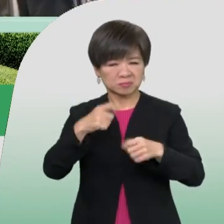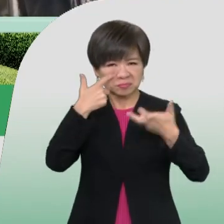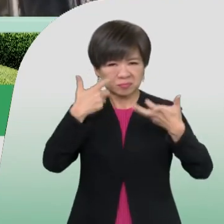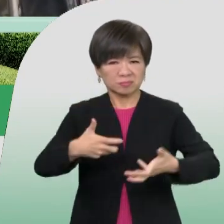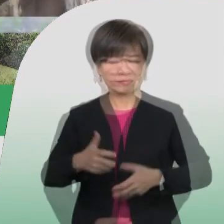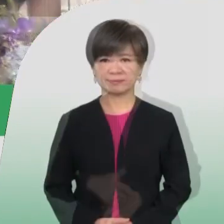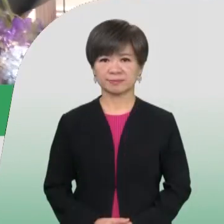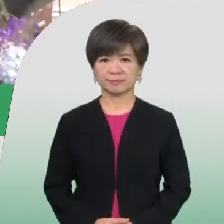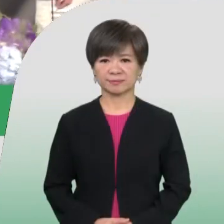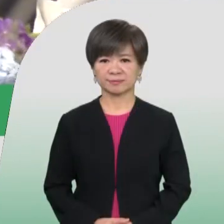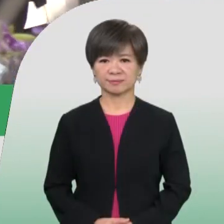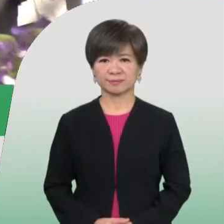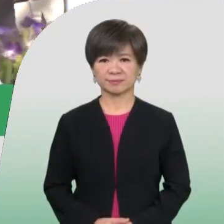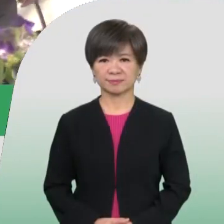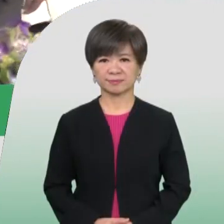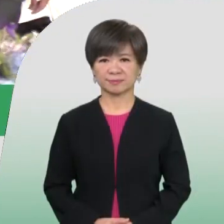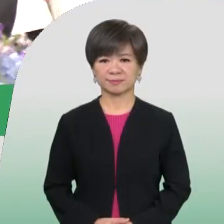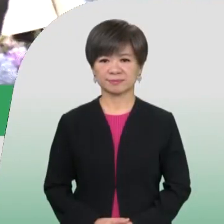一般伊朗总统手执电力，美苏到全世界的关心。今日早上，由孟基德为外国媒体伊都会总统府头前的讲座，单单都同总统表态，赖清德、小米奇做对顺势接下，蔡英文的外交政策韩国退回时刻无。